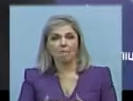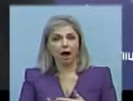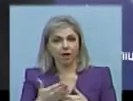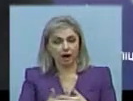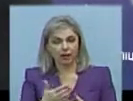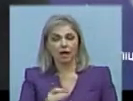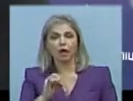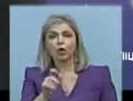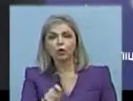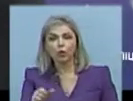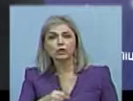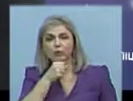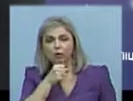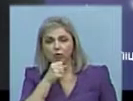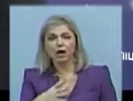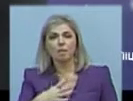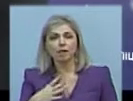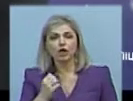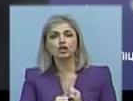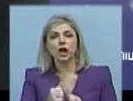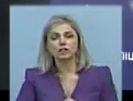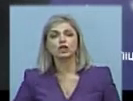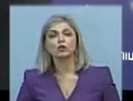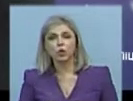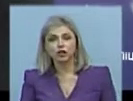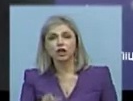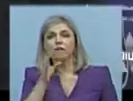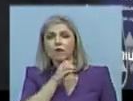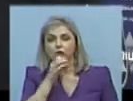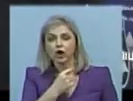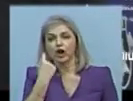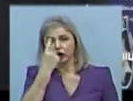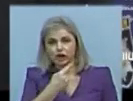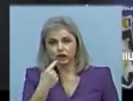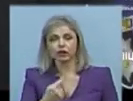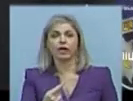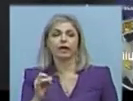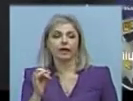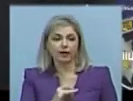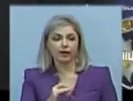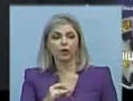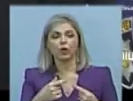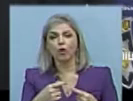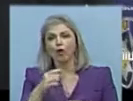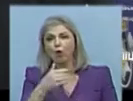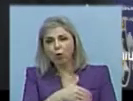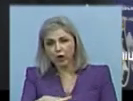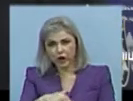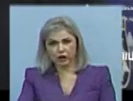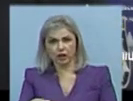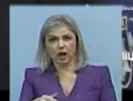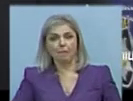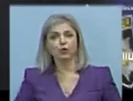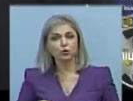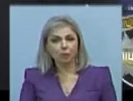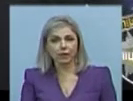осіб похилого віку вчиняються такі злочини, як крадіжки особистого майна, шахрайські дії, а також вуличні злочини – це пограбування